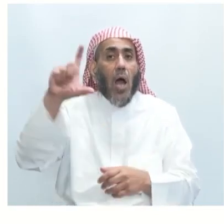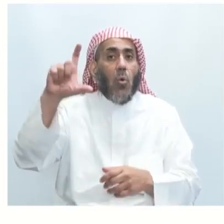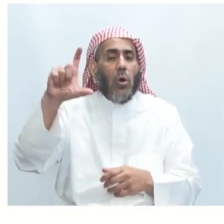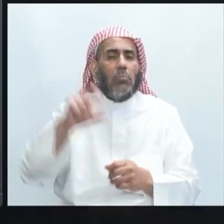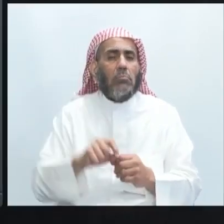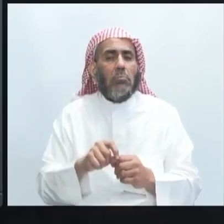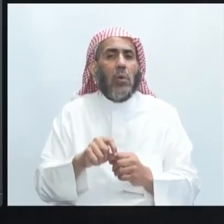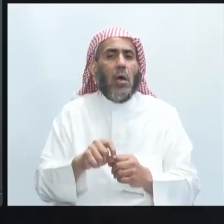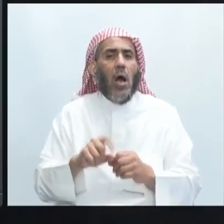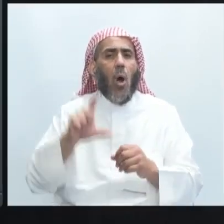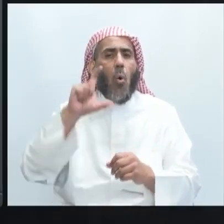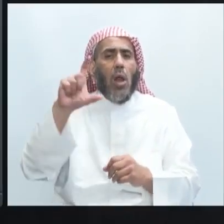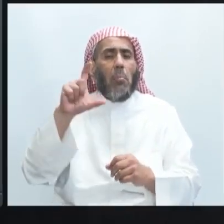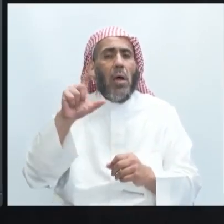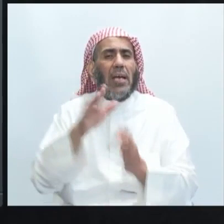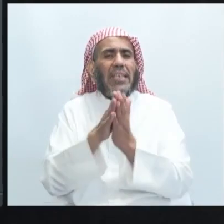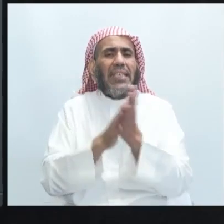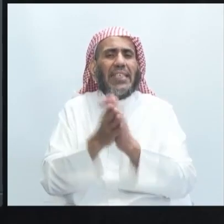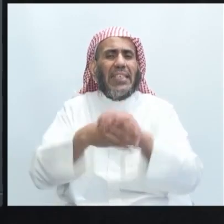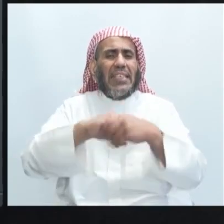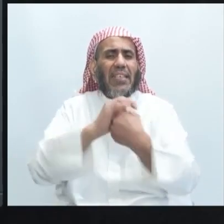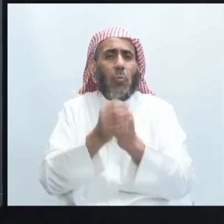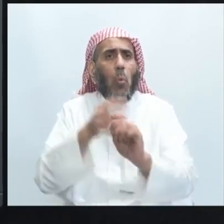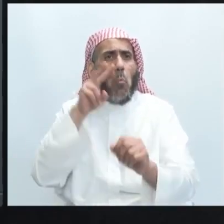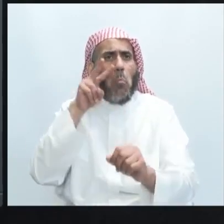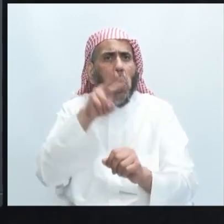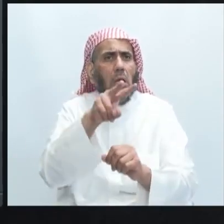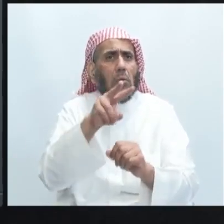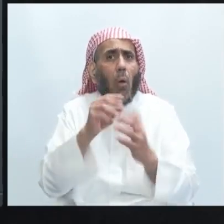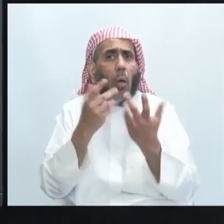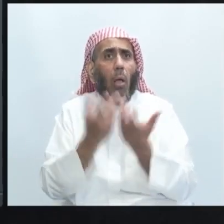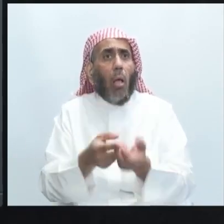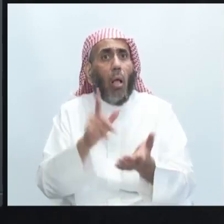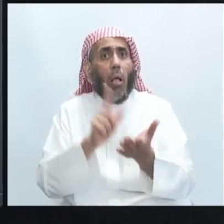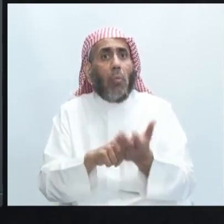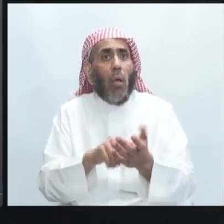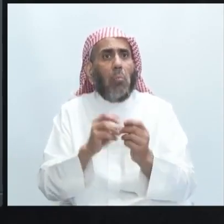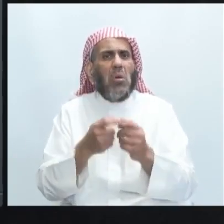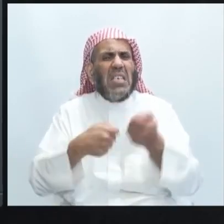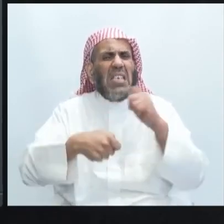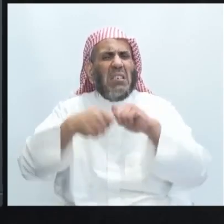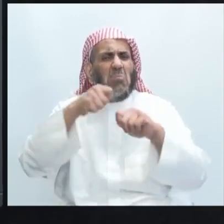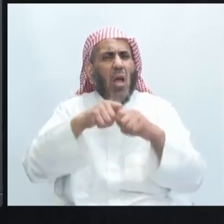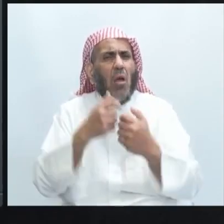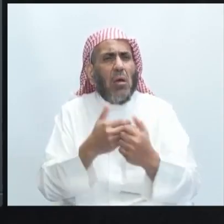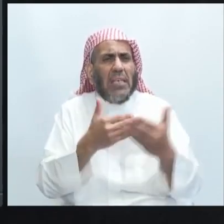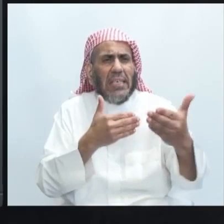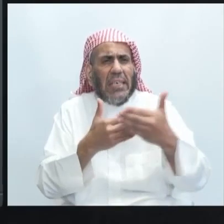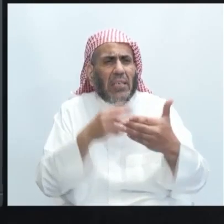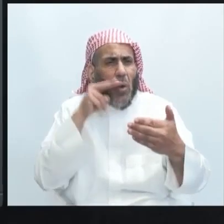او علبه للصابون من بعيد ولكن تعرفتم انها علبه كيميائيه حينما